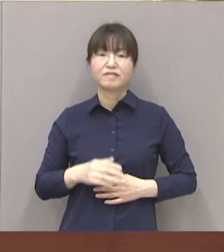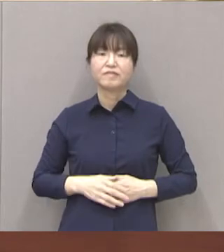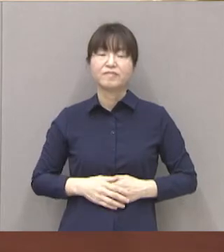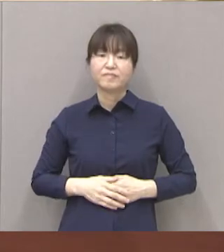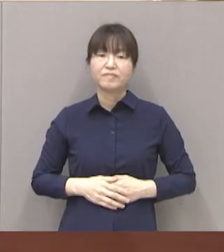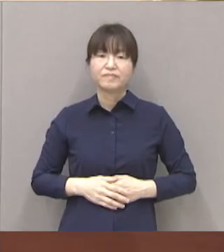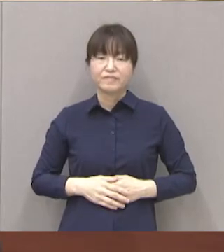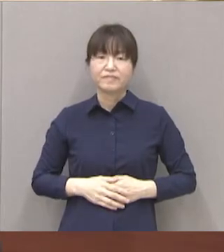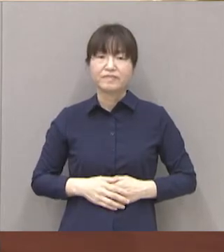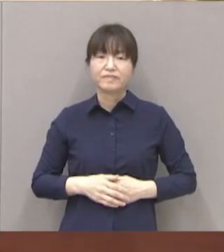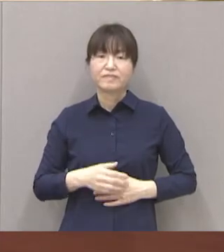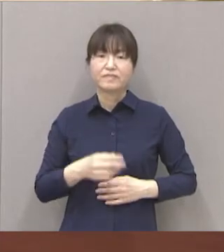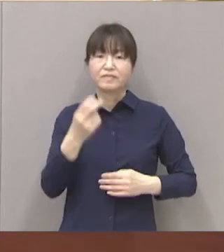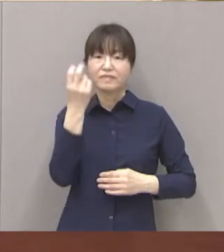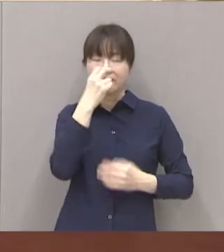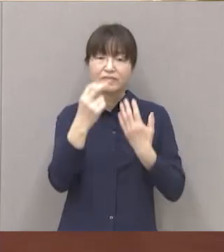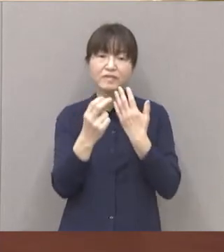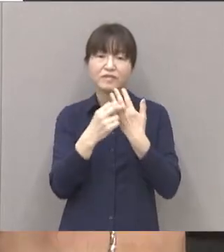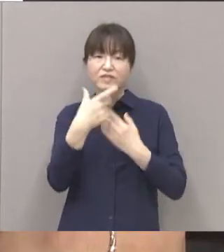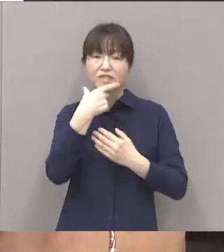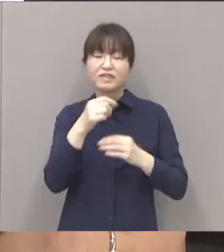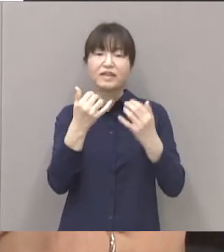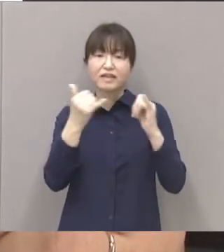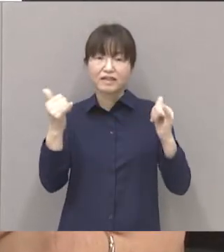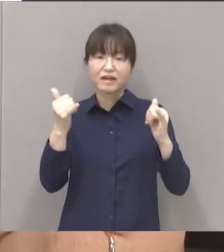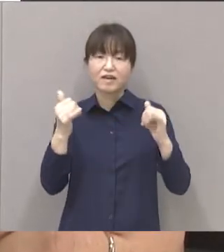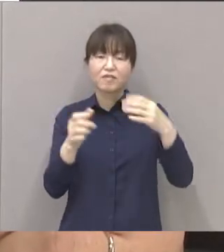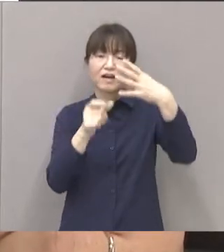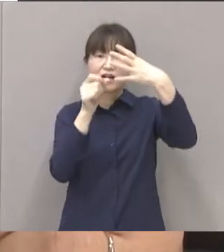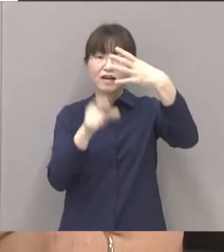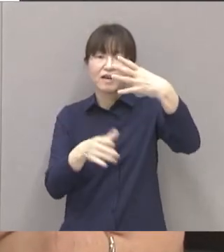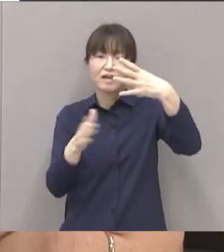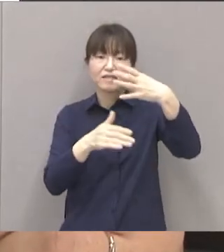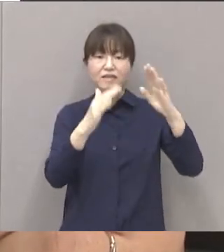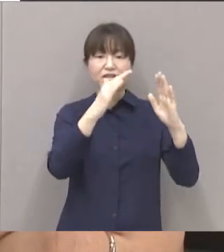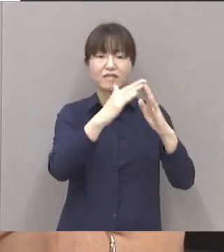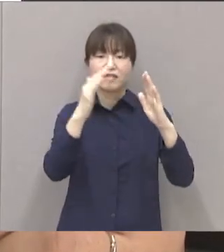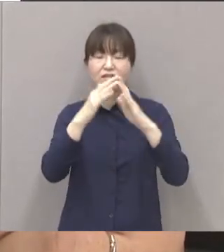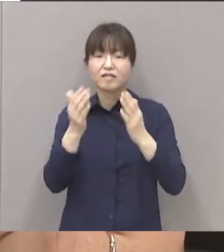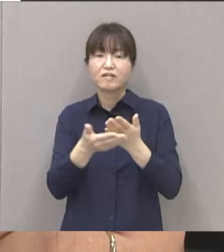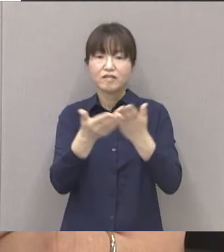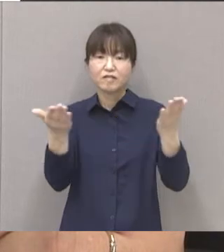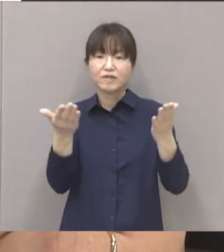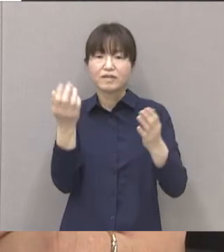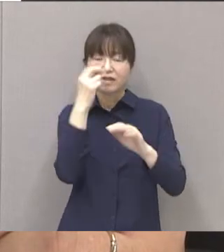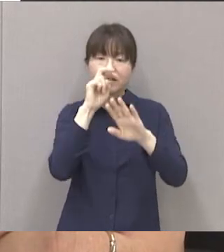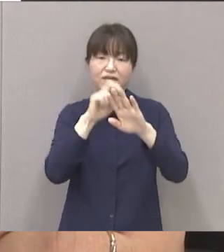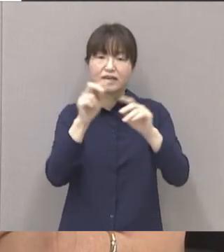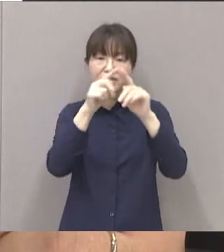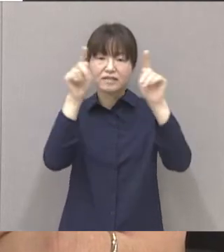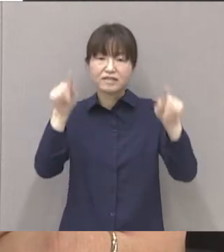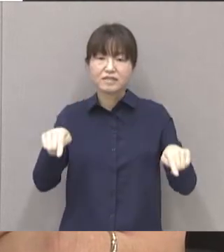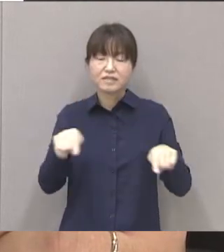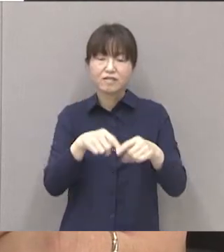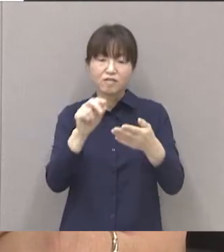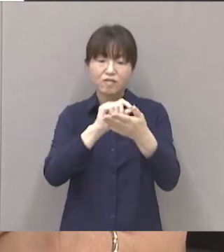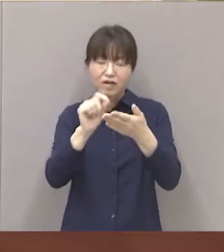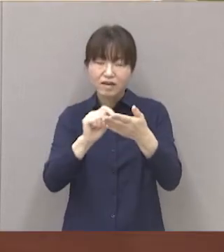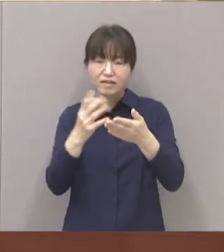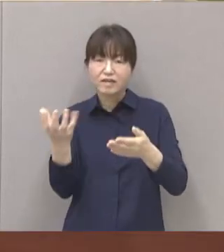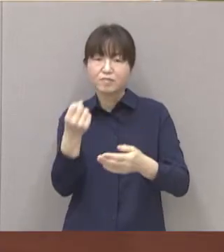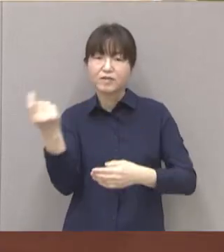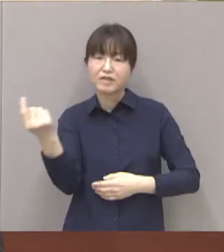こちらも同じく4月中頃に全戸配布をしております検針票というのをご記入の上会場までお持ち